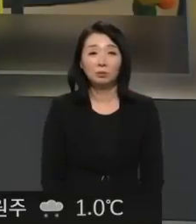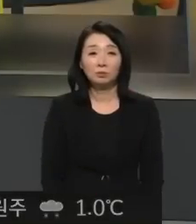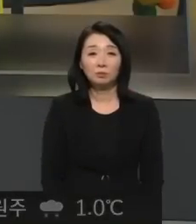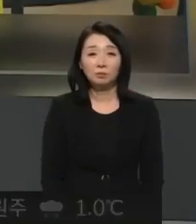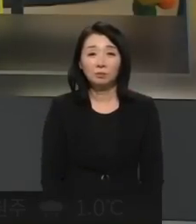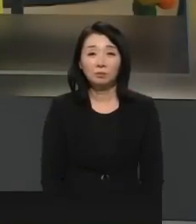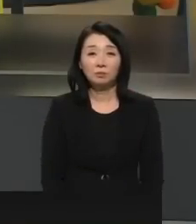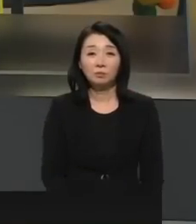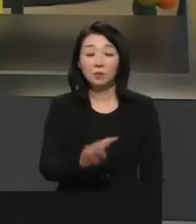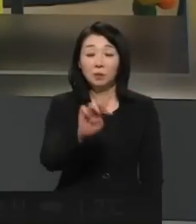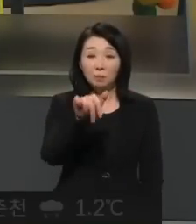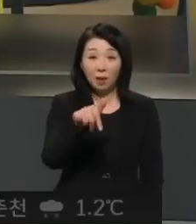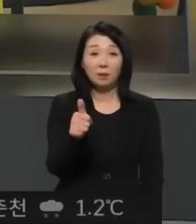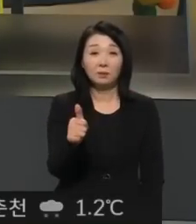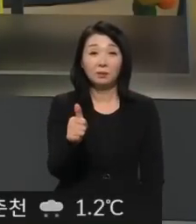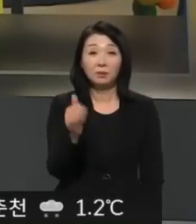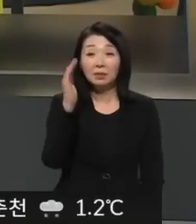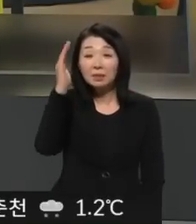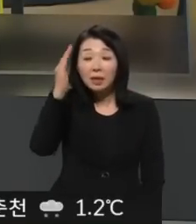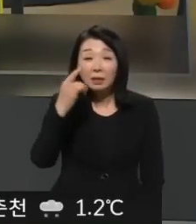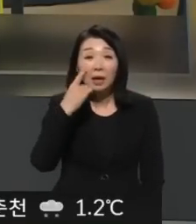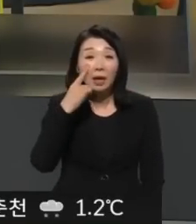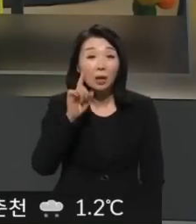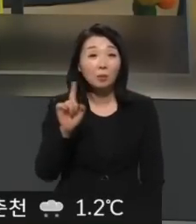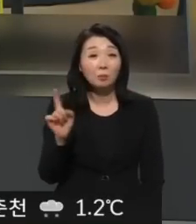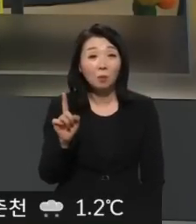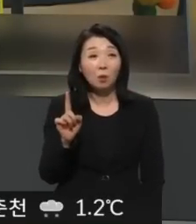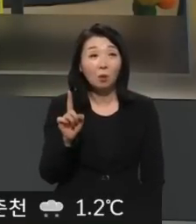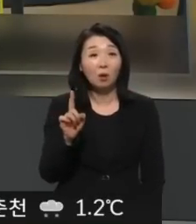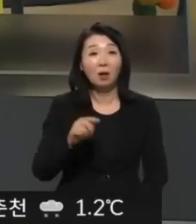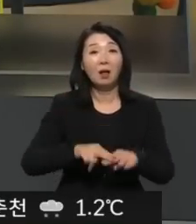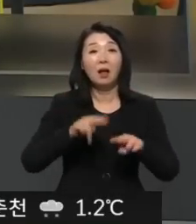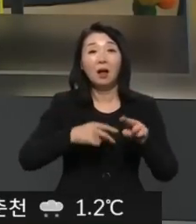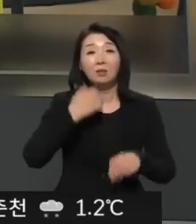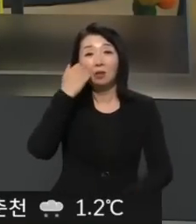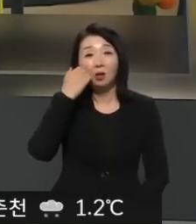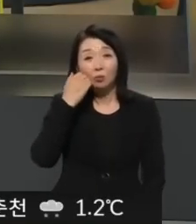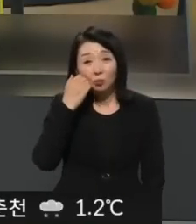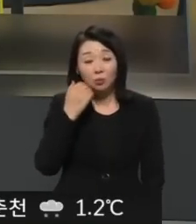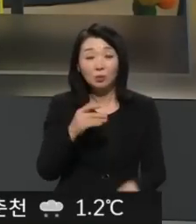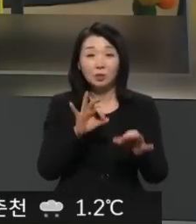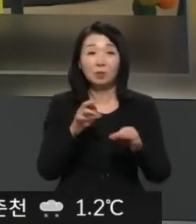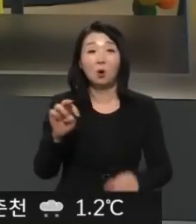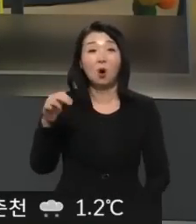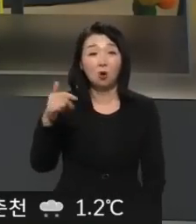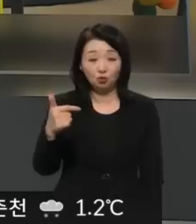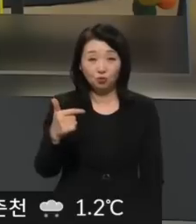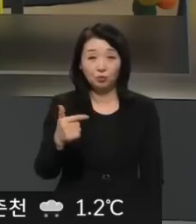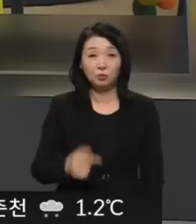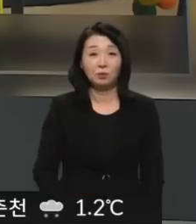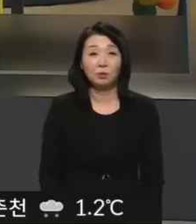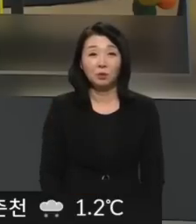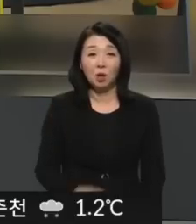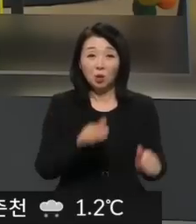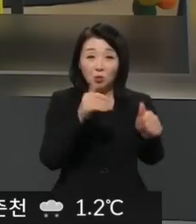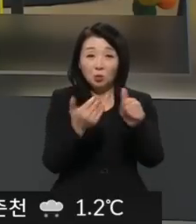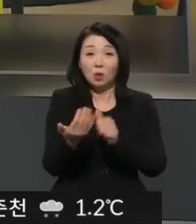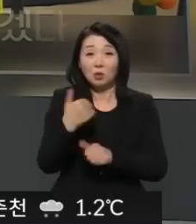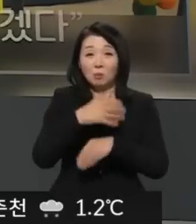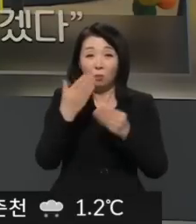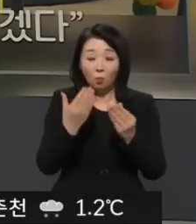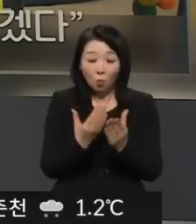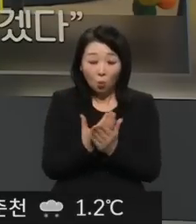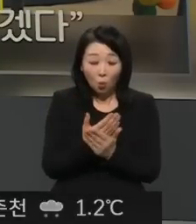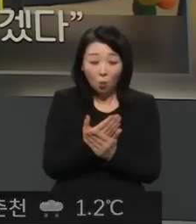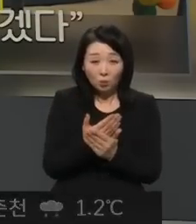보시다시피 박 전 원장이 이 이야기를 한 곳은 바로 하차를 선언한 방송인 김어준 씨의 방송입니다. 소환 하루 전에도 모든